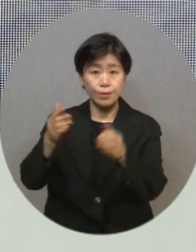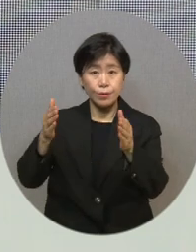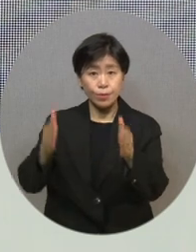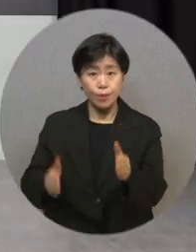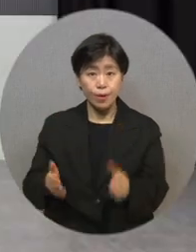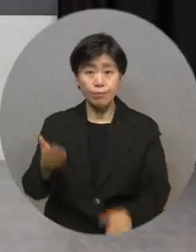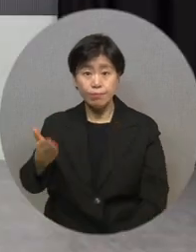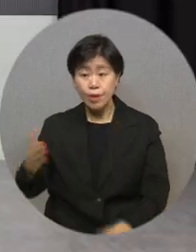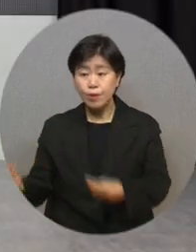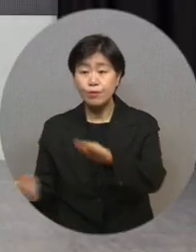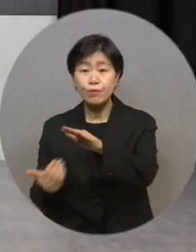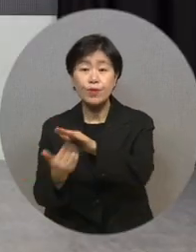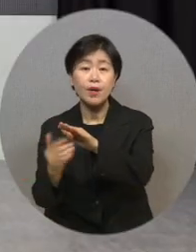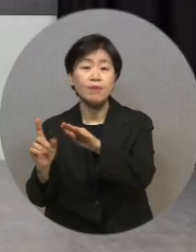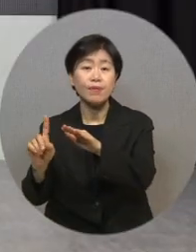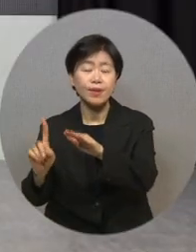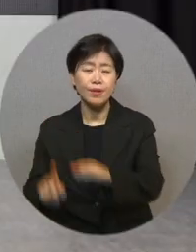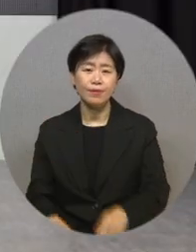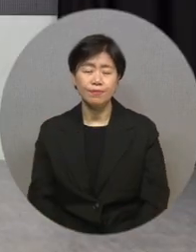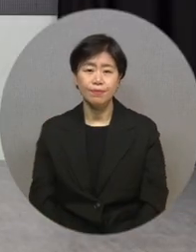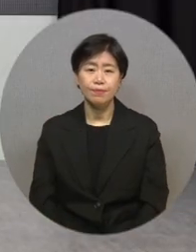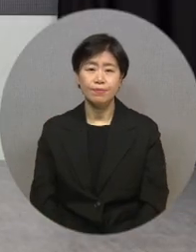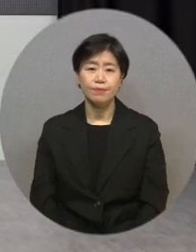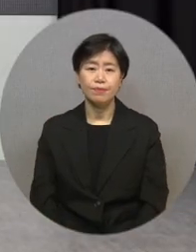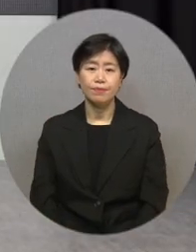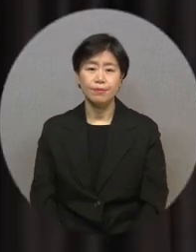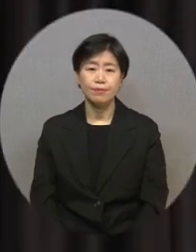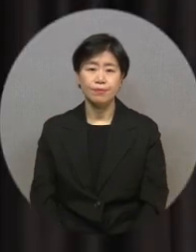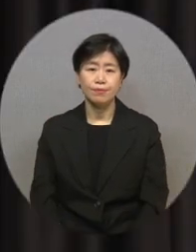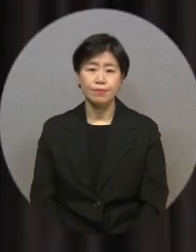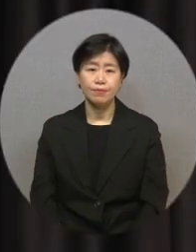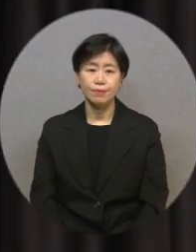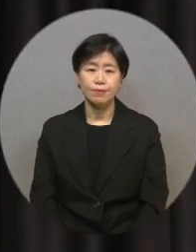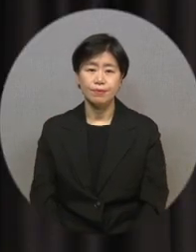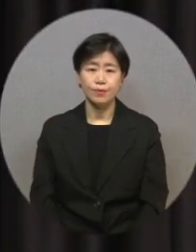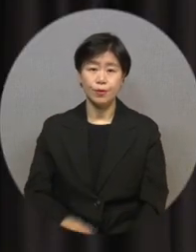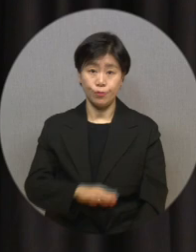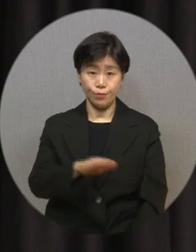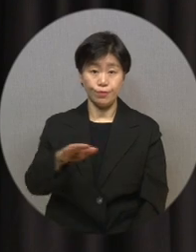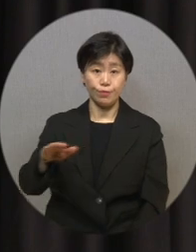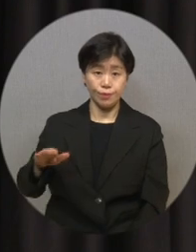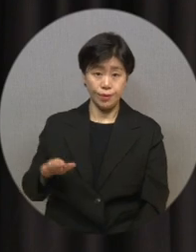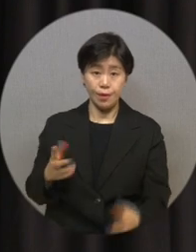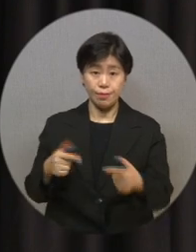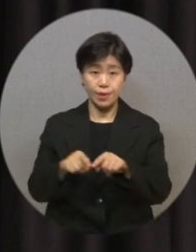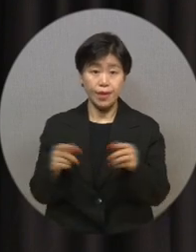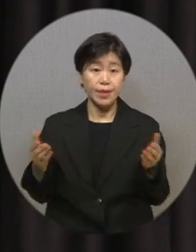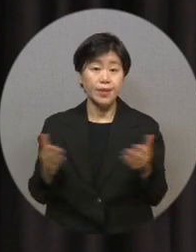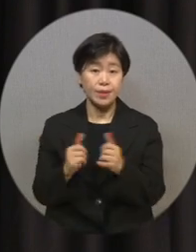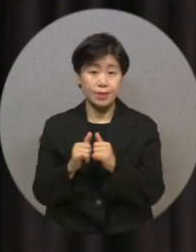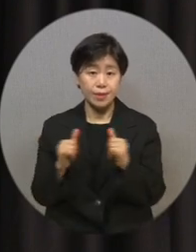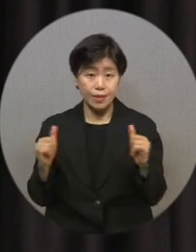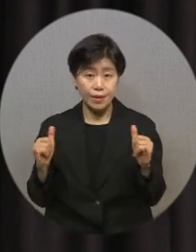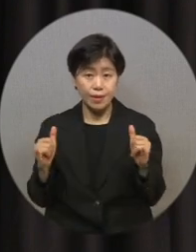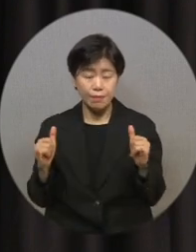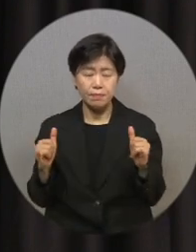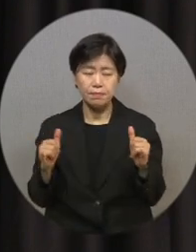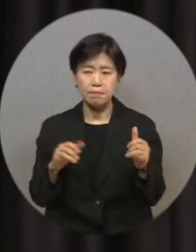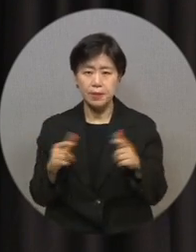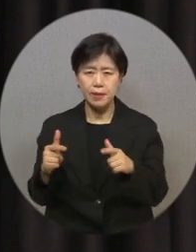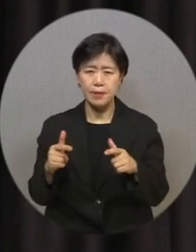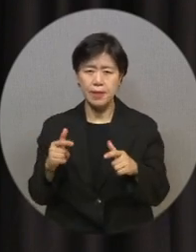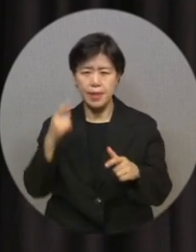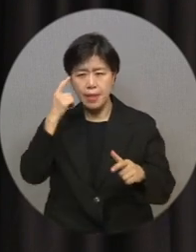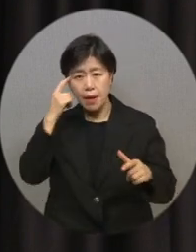이루셨어요네 일단은 뭐 저희 전 원장님을 비롯해서 전체적으로 이제 큰 사업 중에